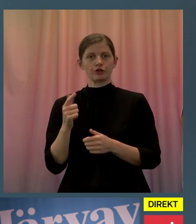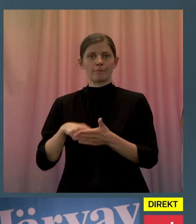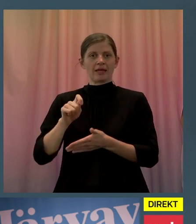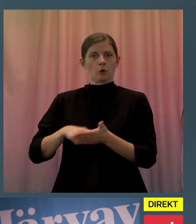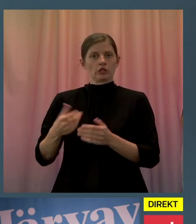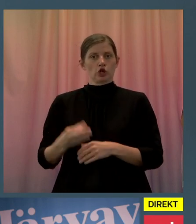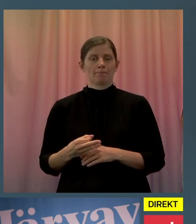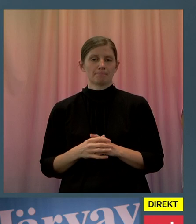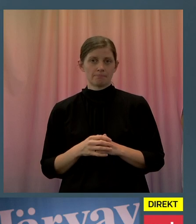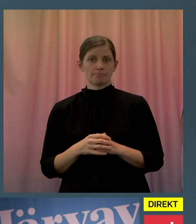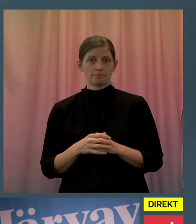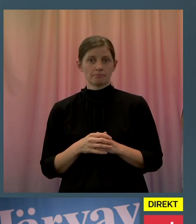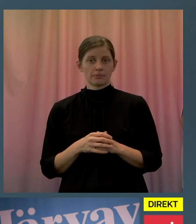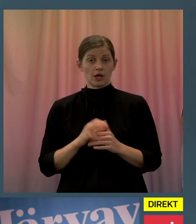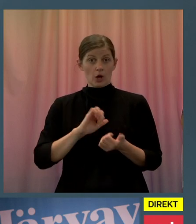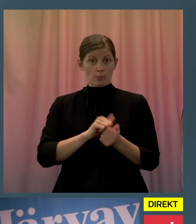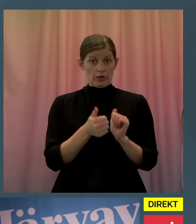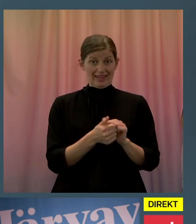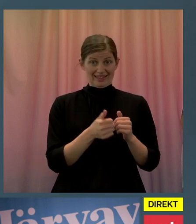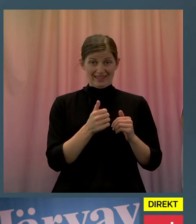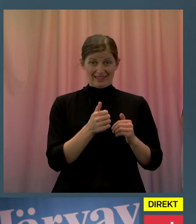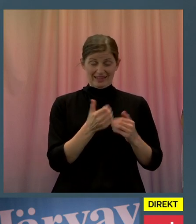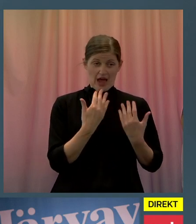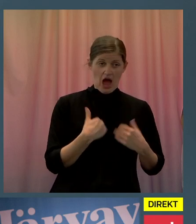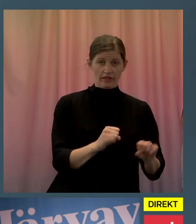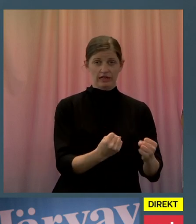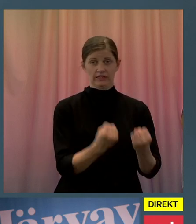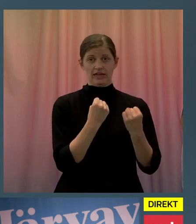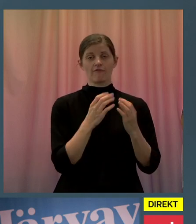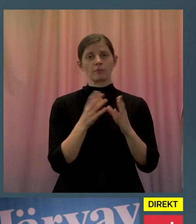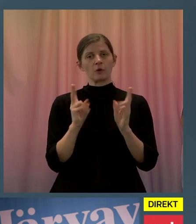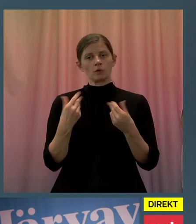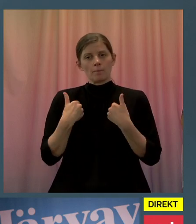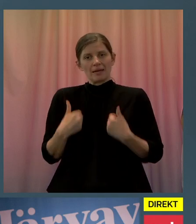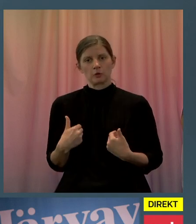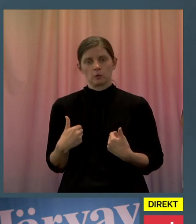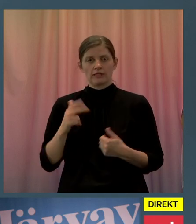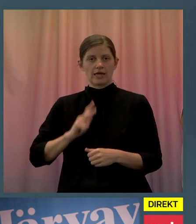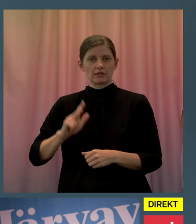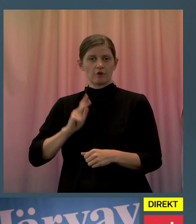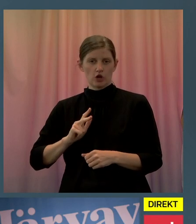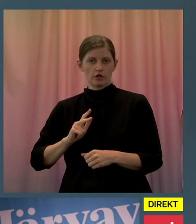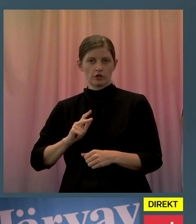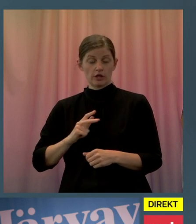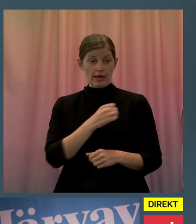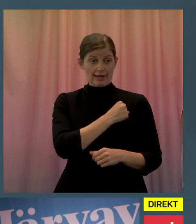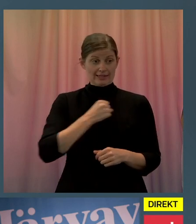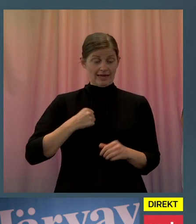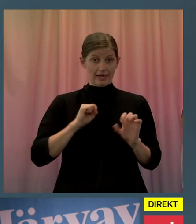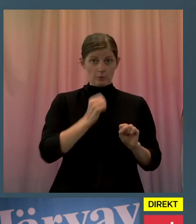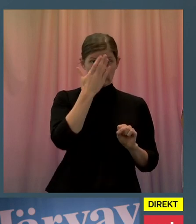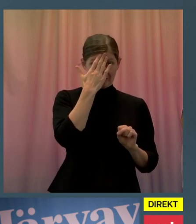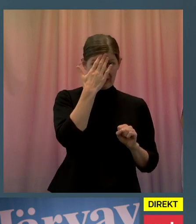medborgarskap. Politisk handlingskraft, men också personligt ansvar. En regering som både vet vad den